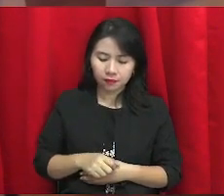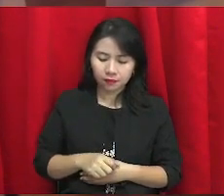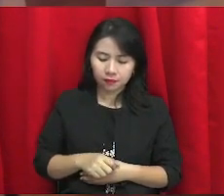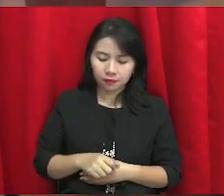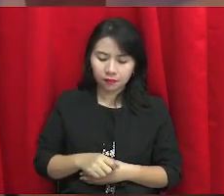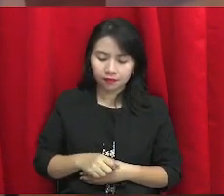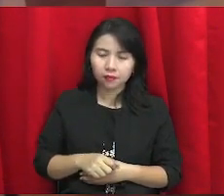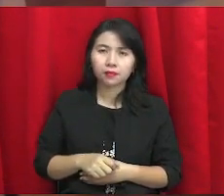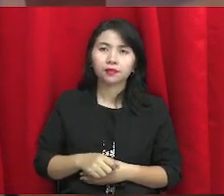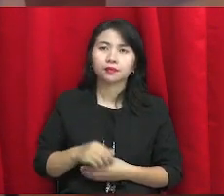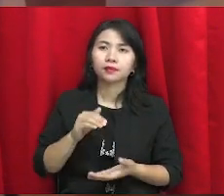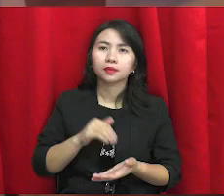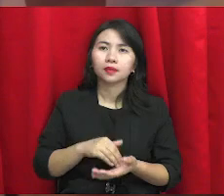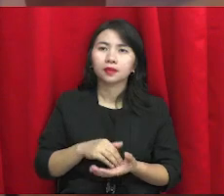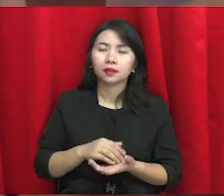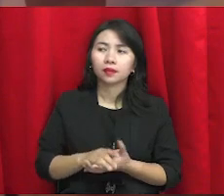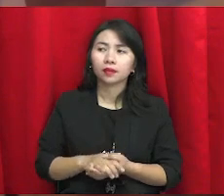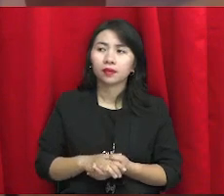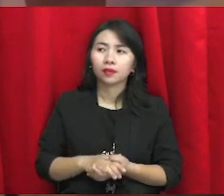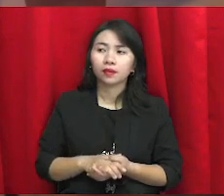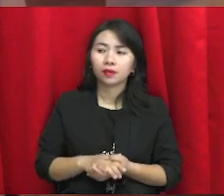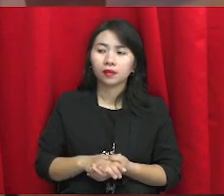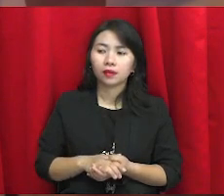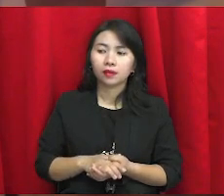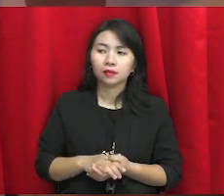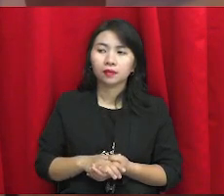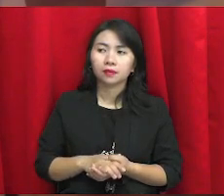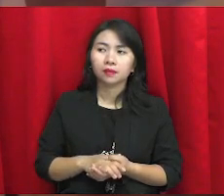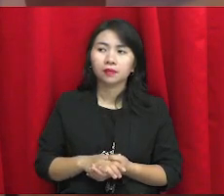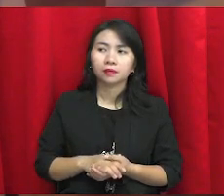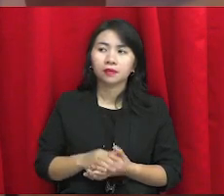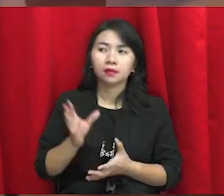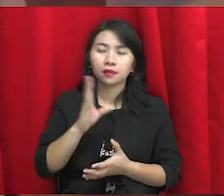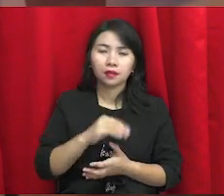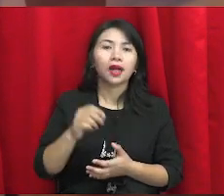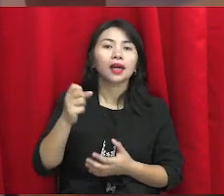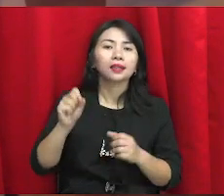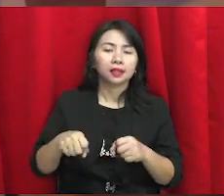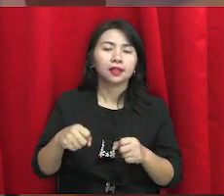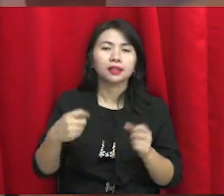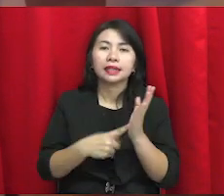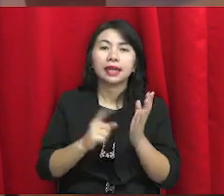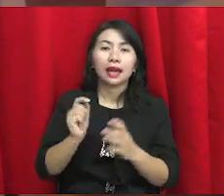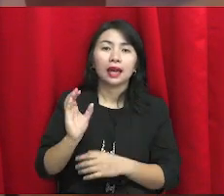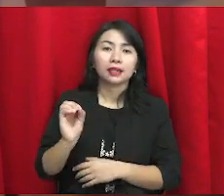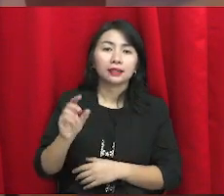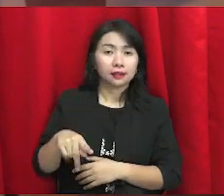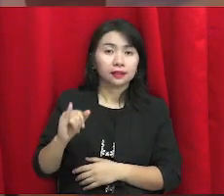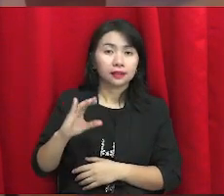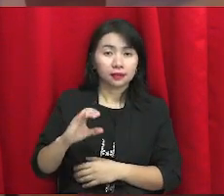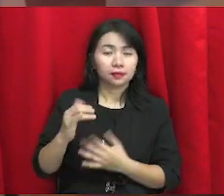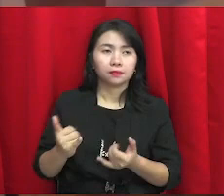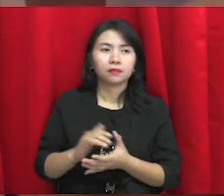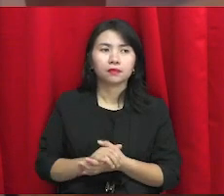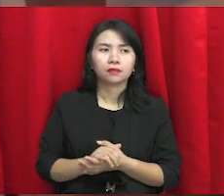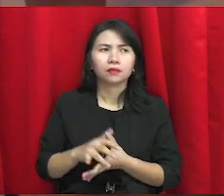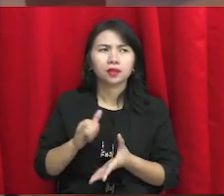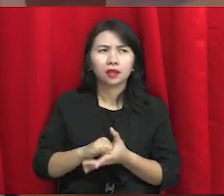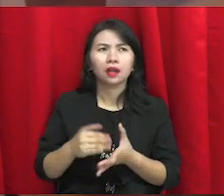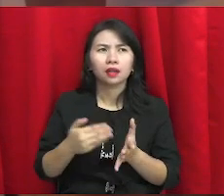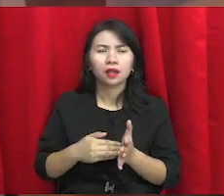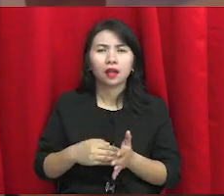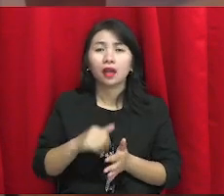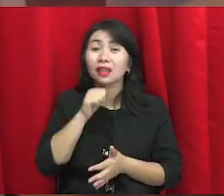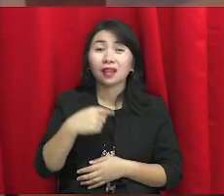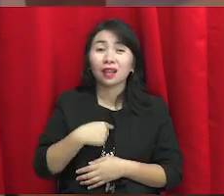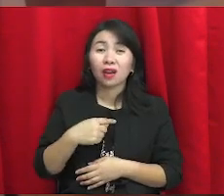Pastor Hill. Yan, sa mga mangyayari sa buhay ko. At sa topic na po ito, Sir Jow, na talagang hindi lang po ako